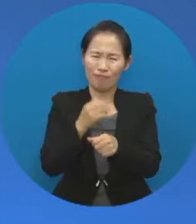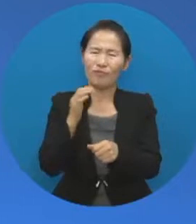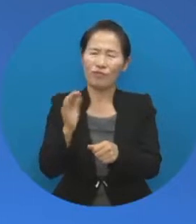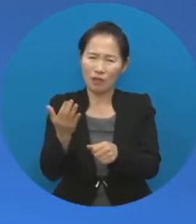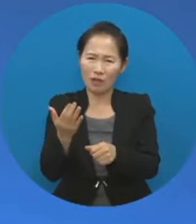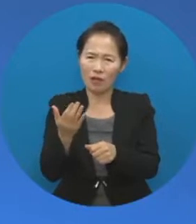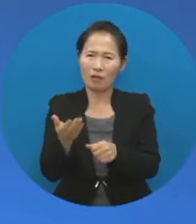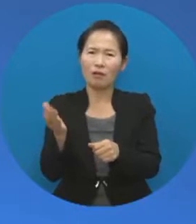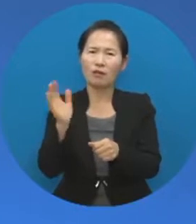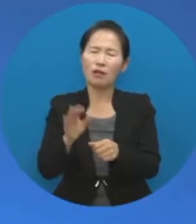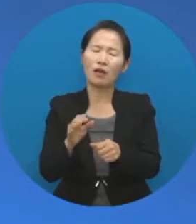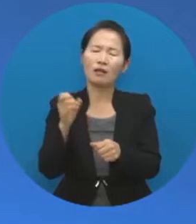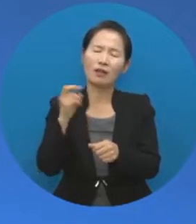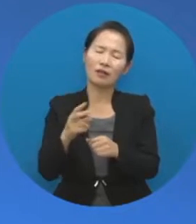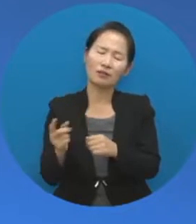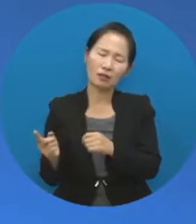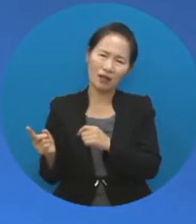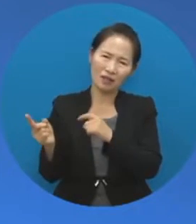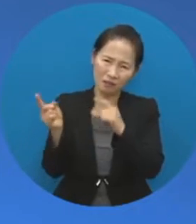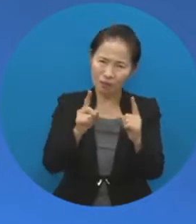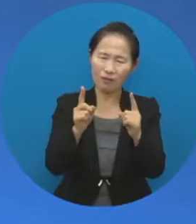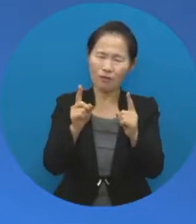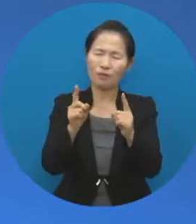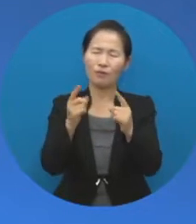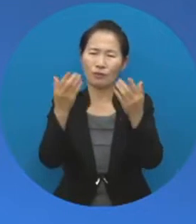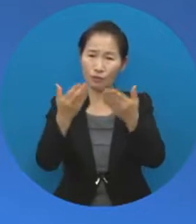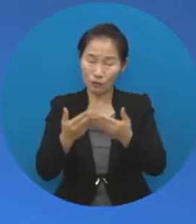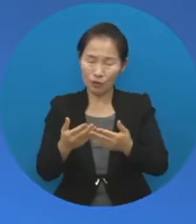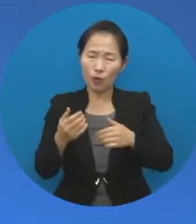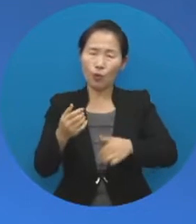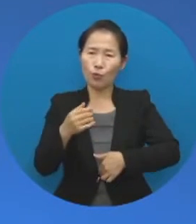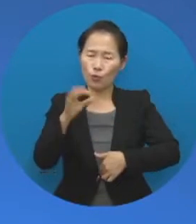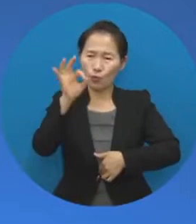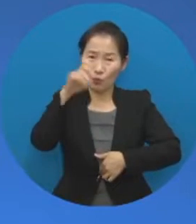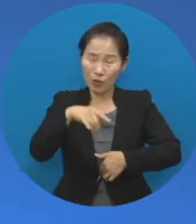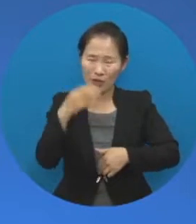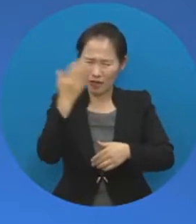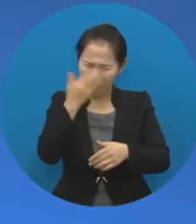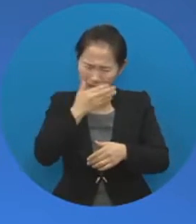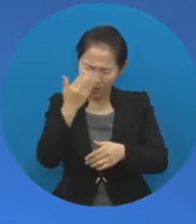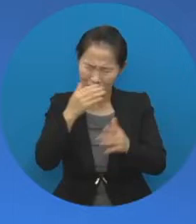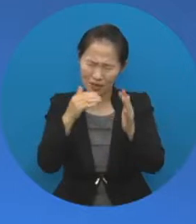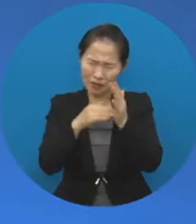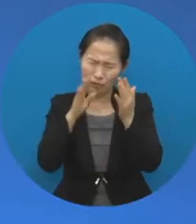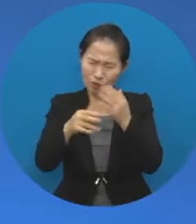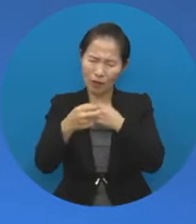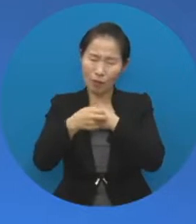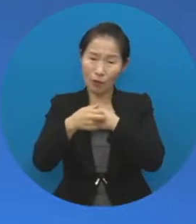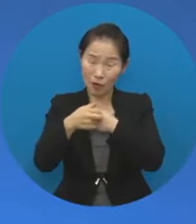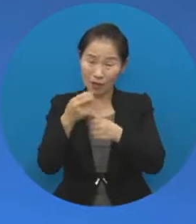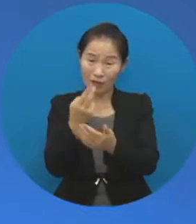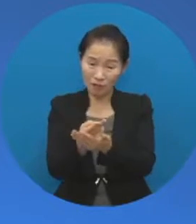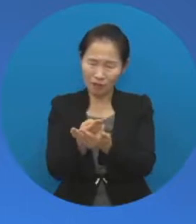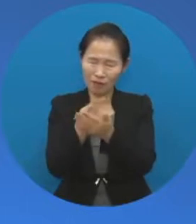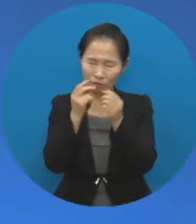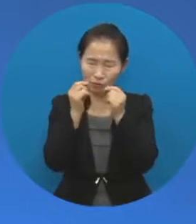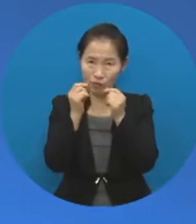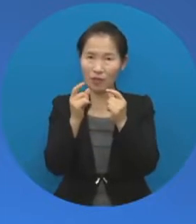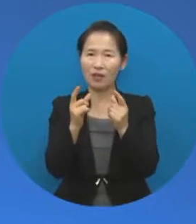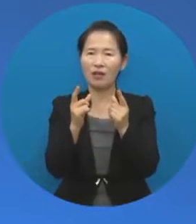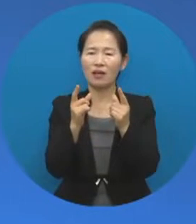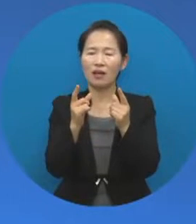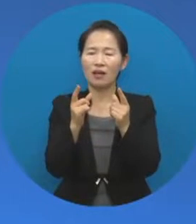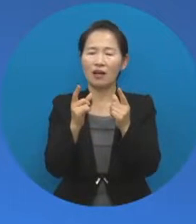그때 생명을 살리셔서 제가 위세척을 하면서 병원에서 눈을 뜨게 됐는데요. 그때 병원에 오신 저희 엄마가